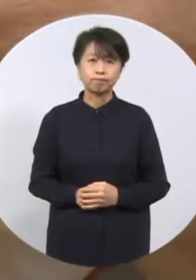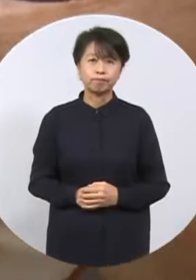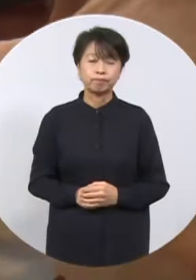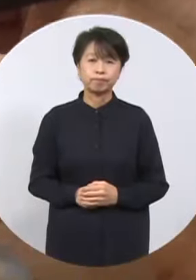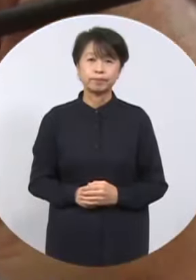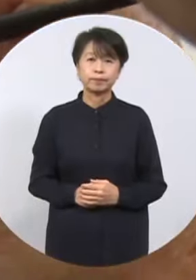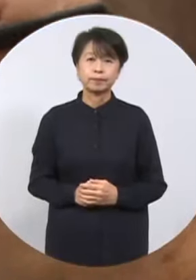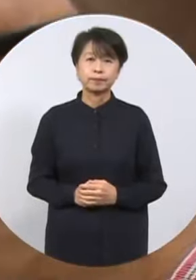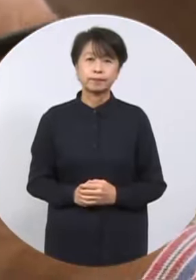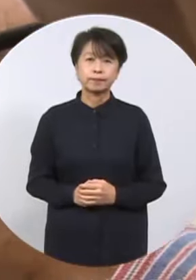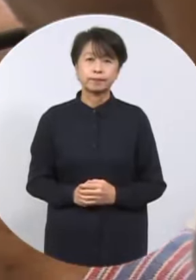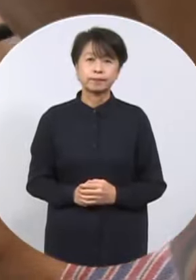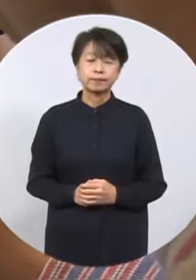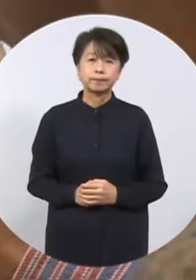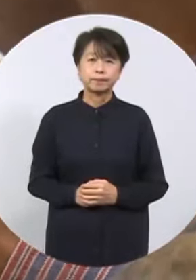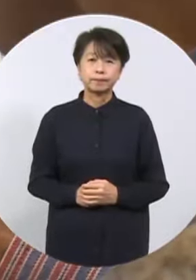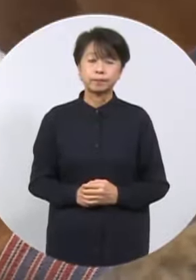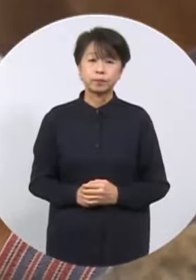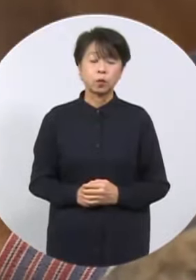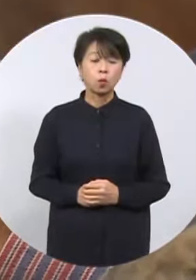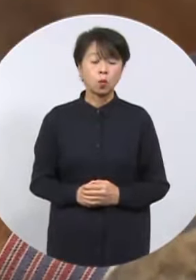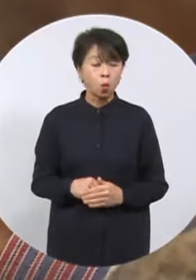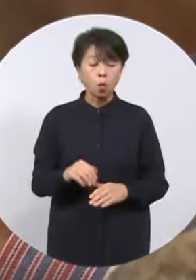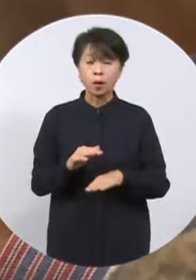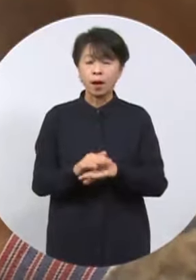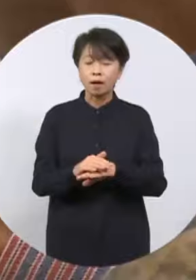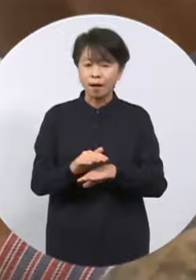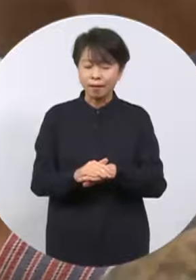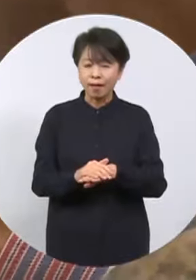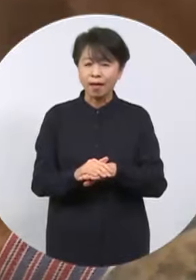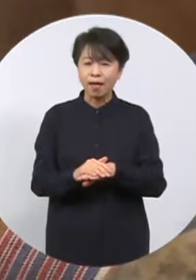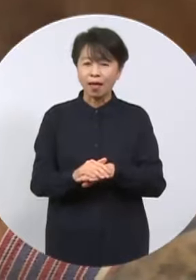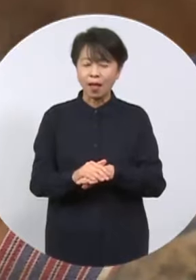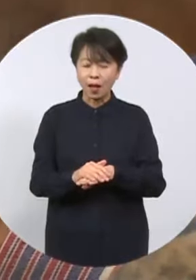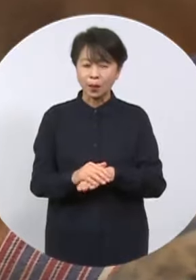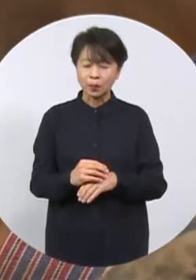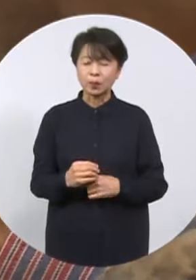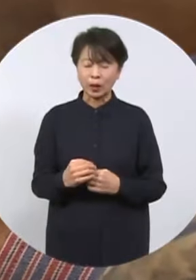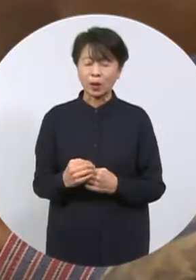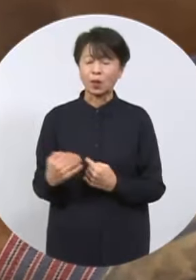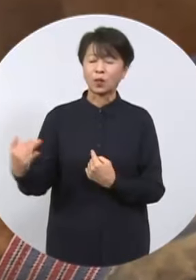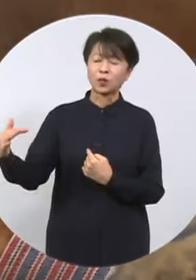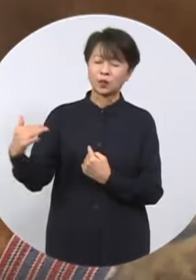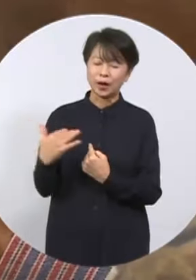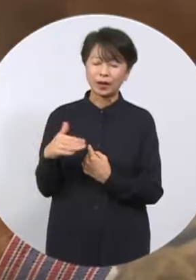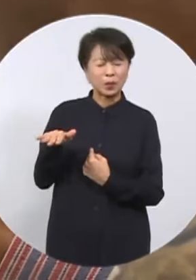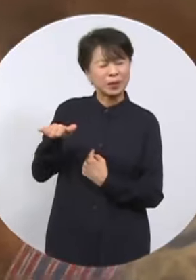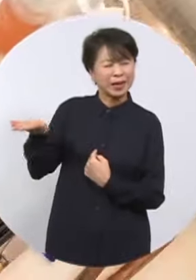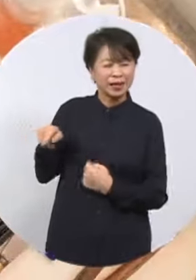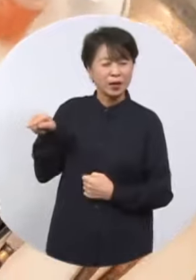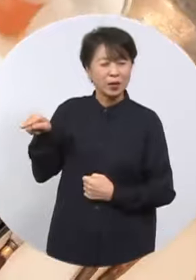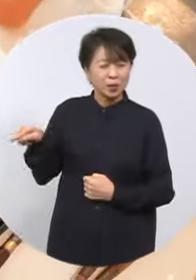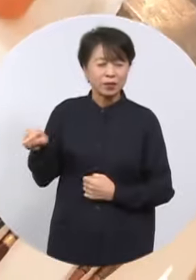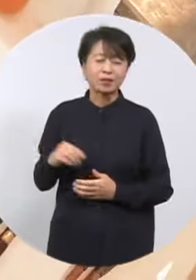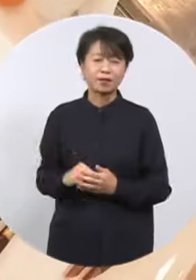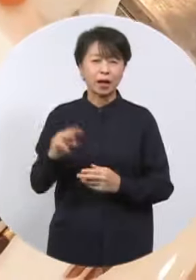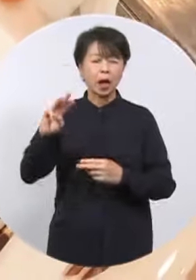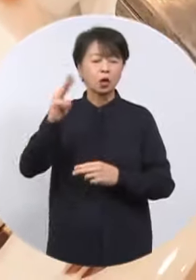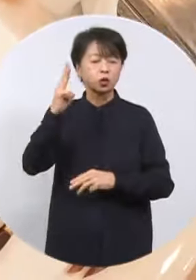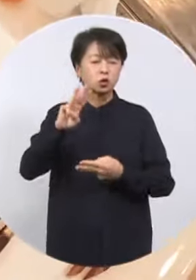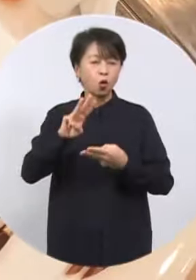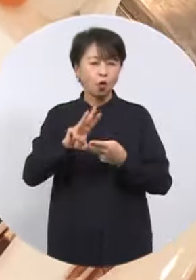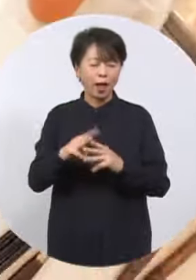でこの描き方を、 はい、 あの私のファンたちが、 はい、 角